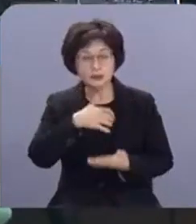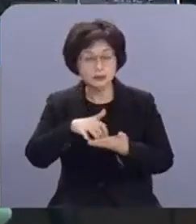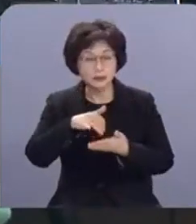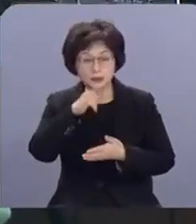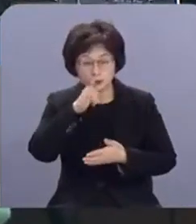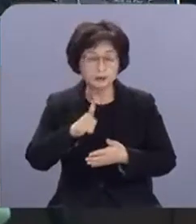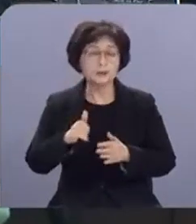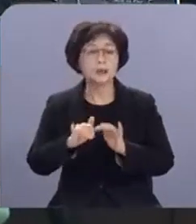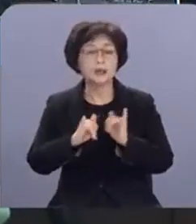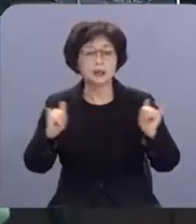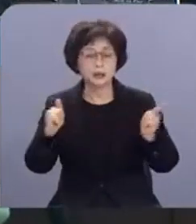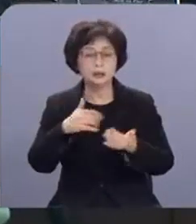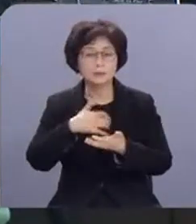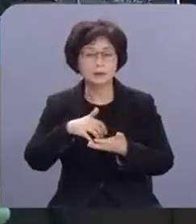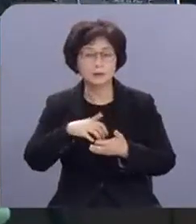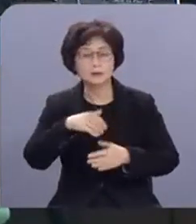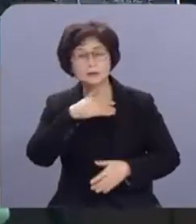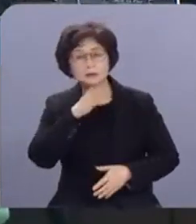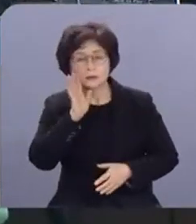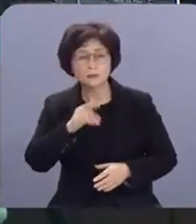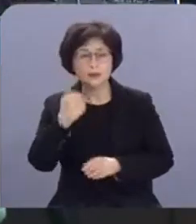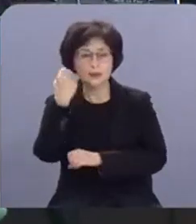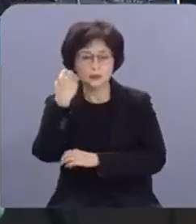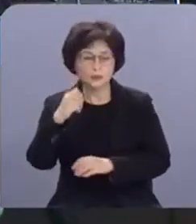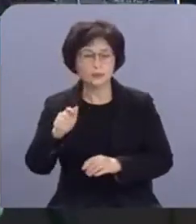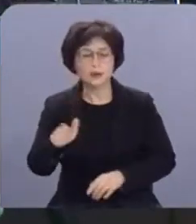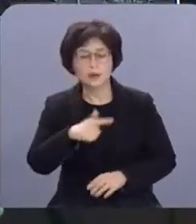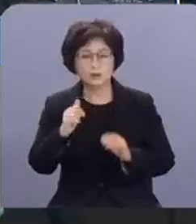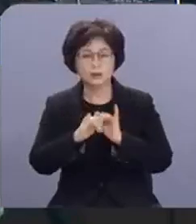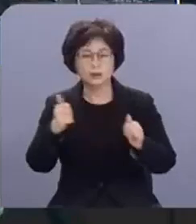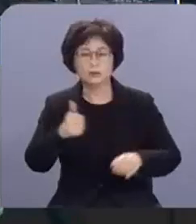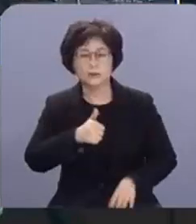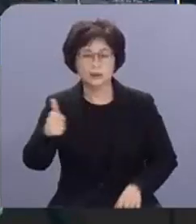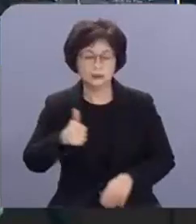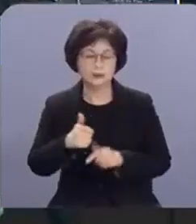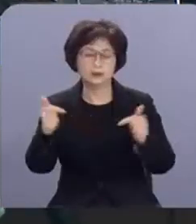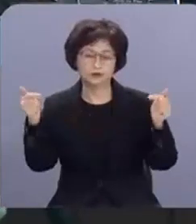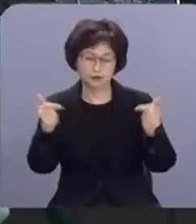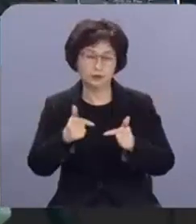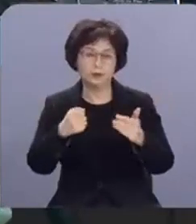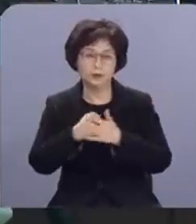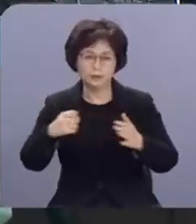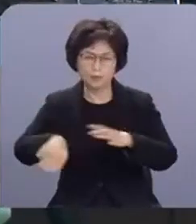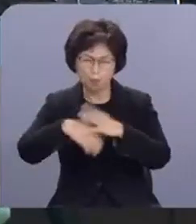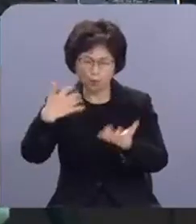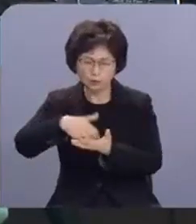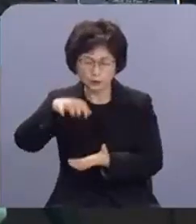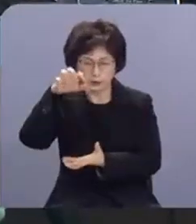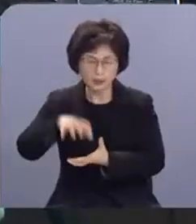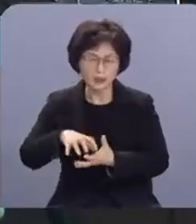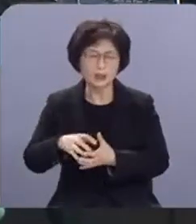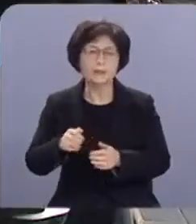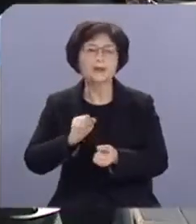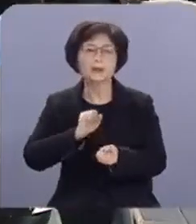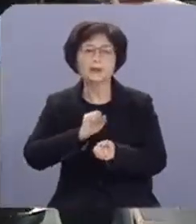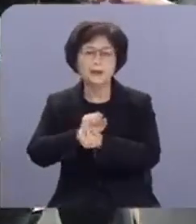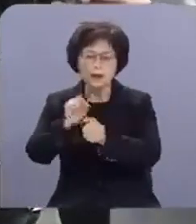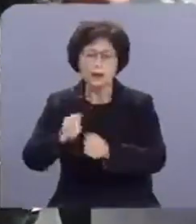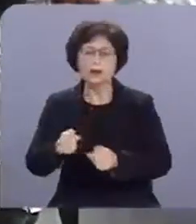인구가 노령화가 되면서 기본적으로 하루에 사람이 다닐 수 있는 통행량이 줄어들기 때문에 총량은 줄어들 수밖에 없는